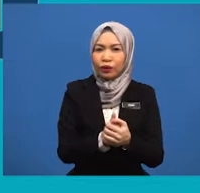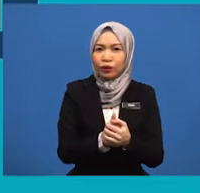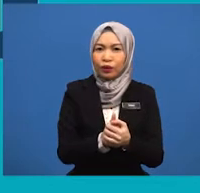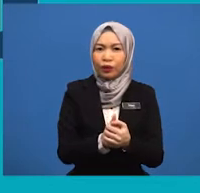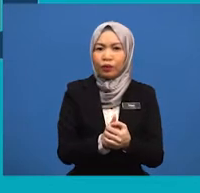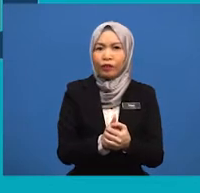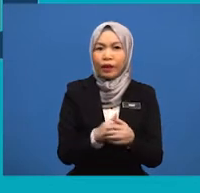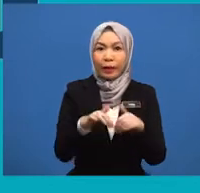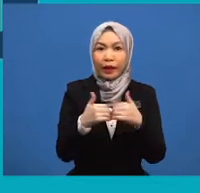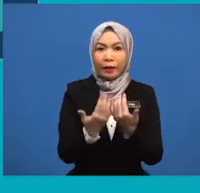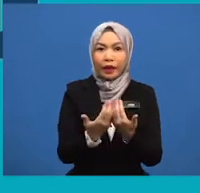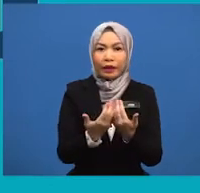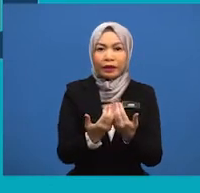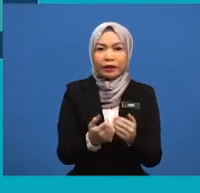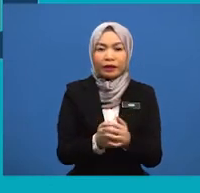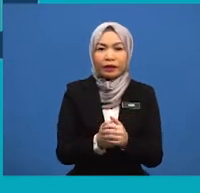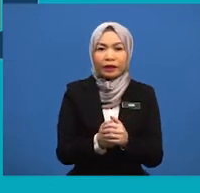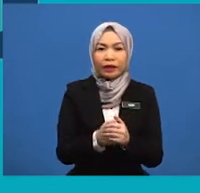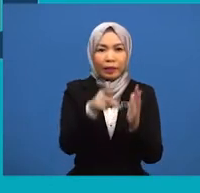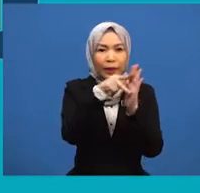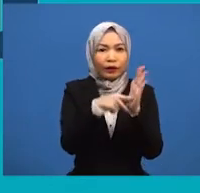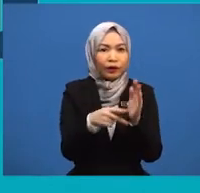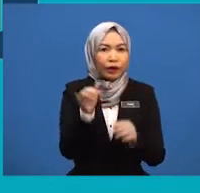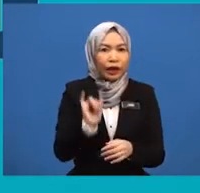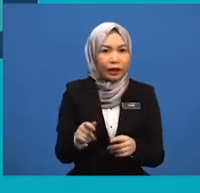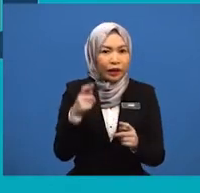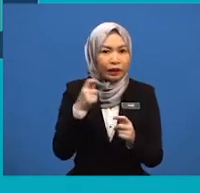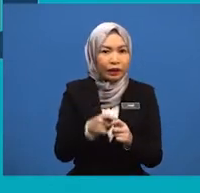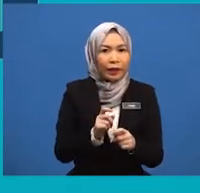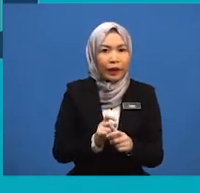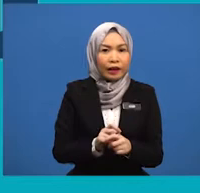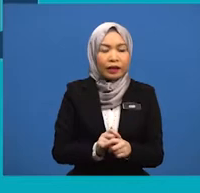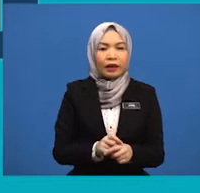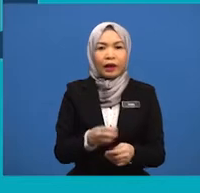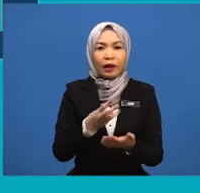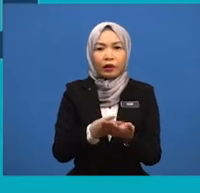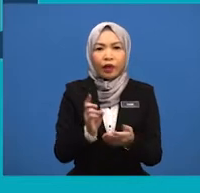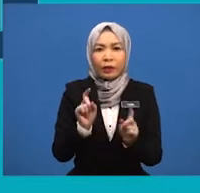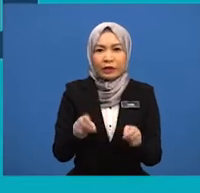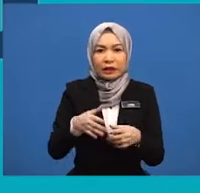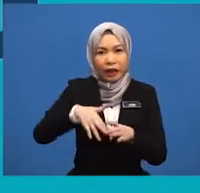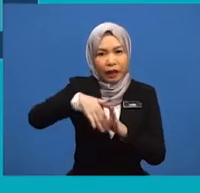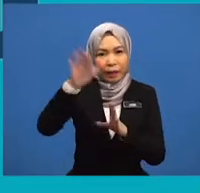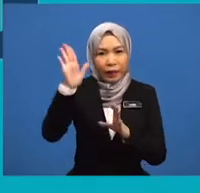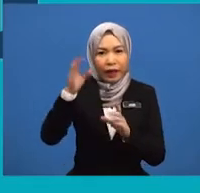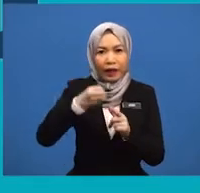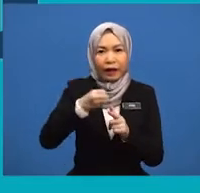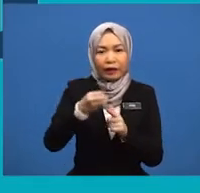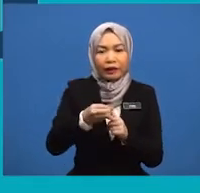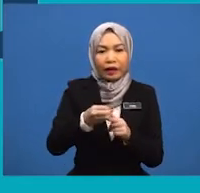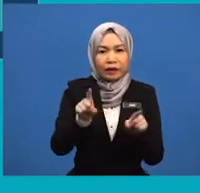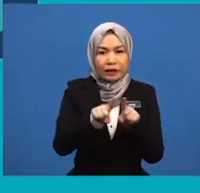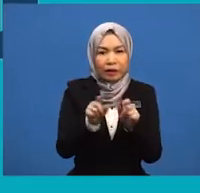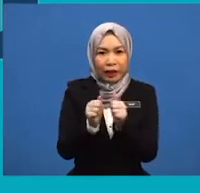Sebaliknya, syarat yang tepat adalah baki duit mestilah lebih atau sama